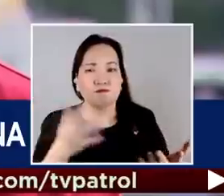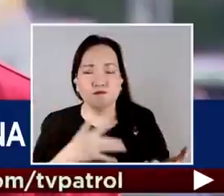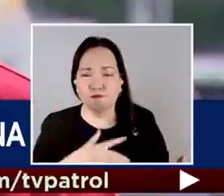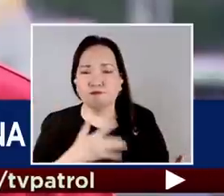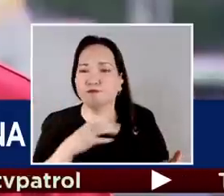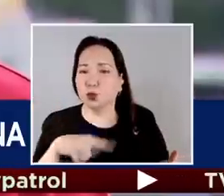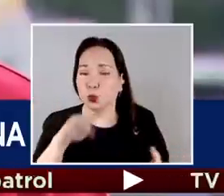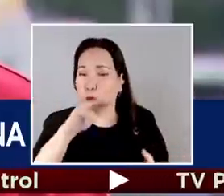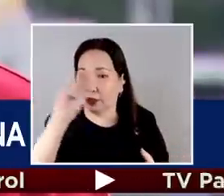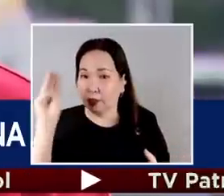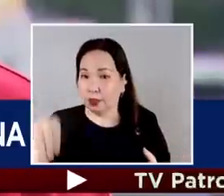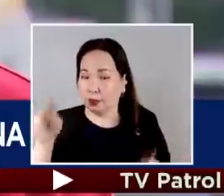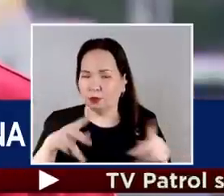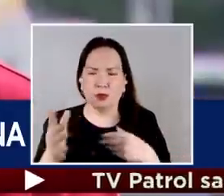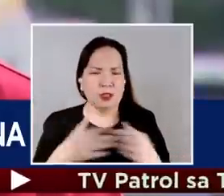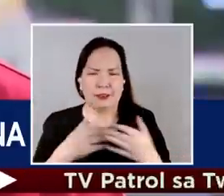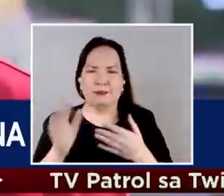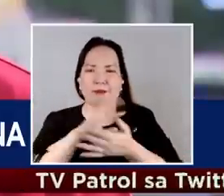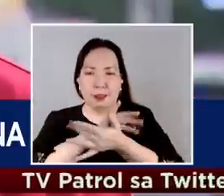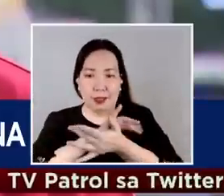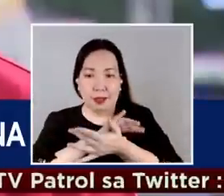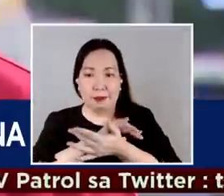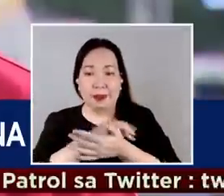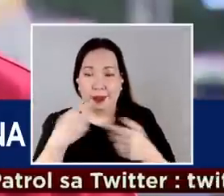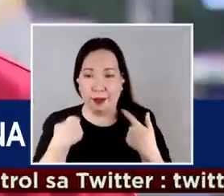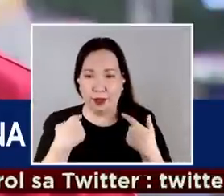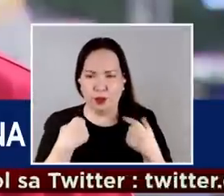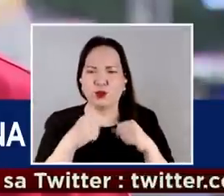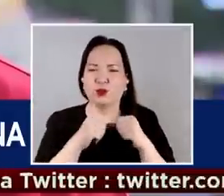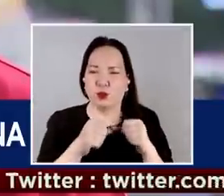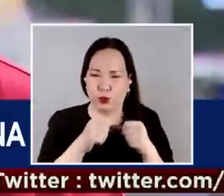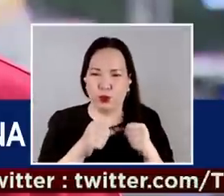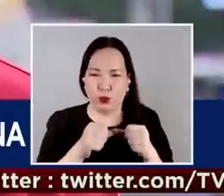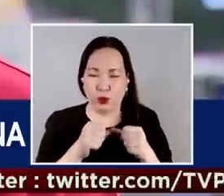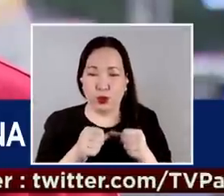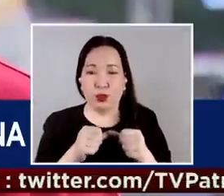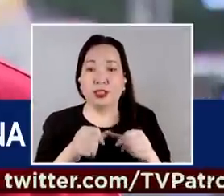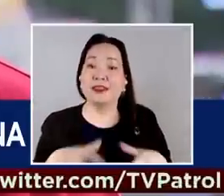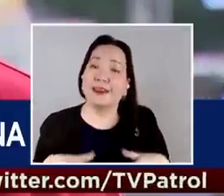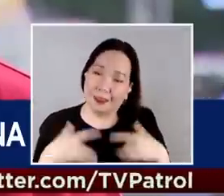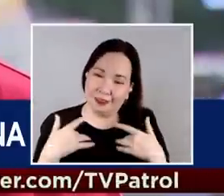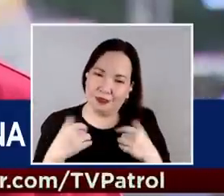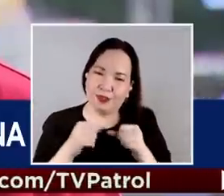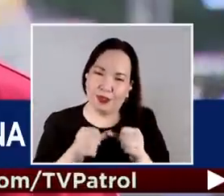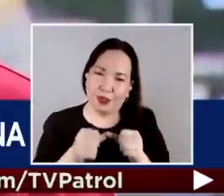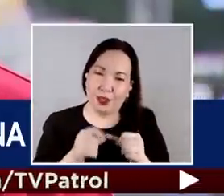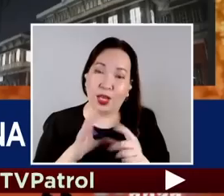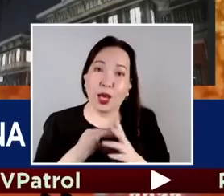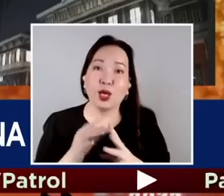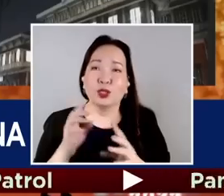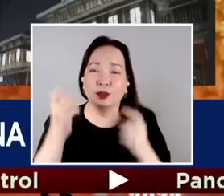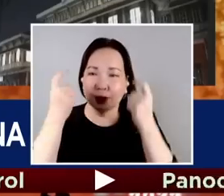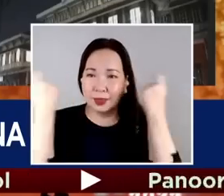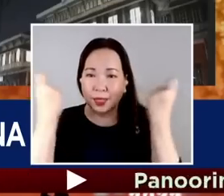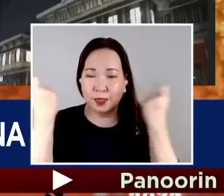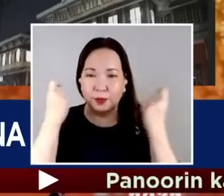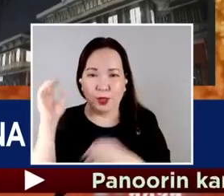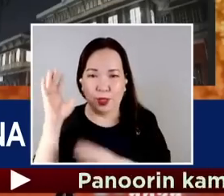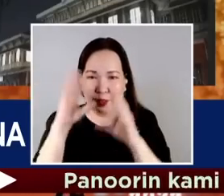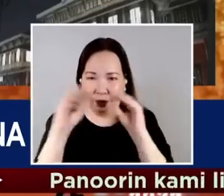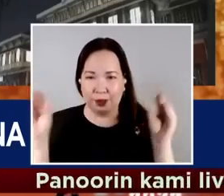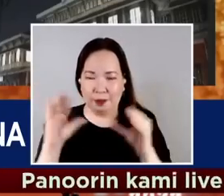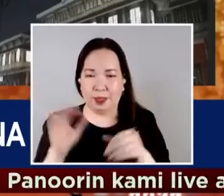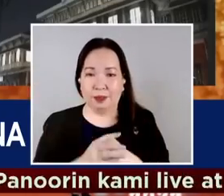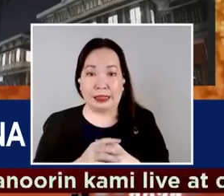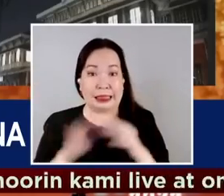na sa kabila ng pandemya na nararamdaman ay tuloy pa rin ang buhay, lalong-lalo na ang pagdiriwang ng Pasko. Sabay-sabay